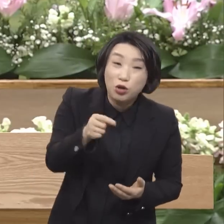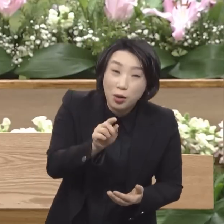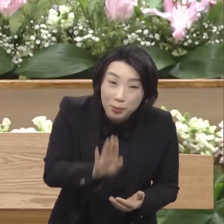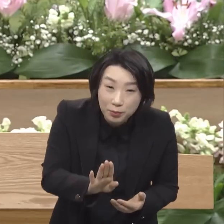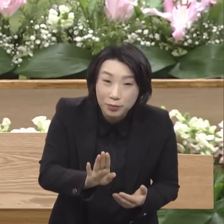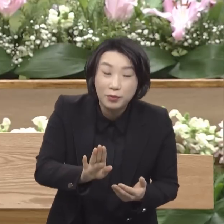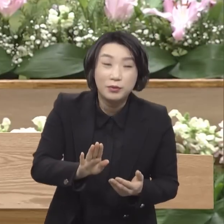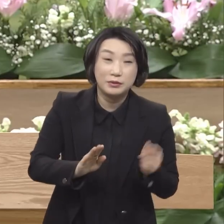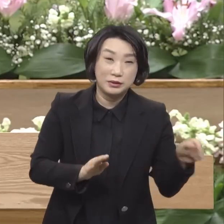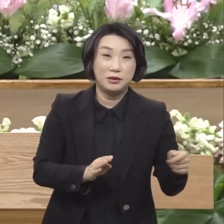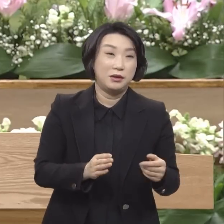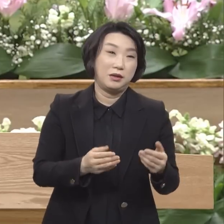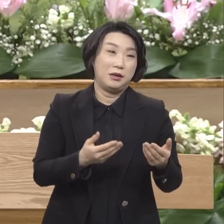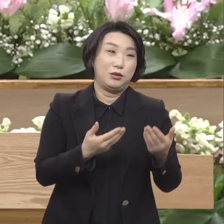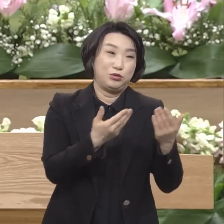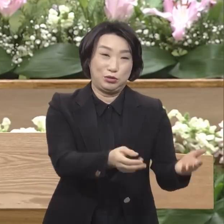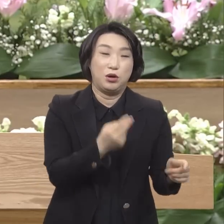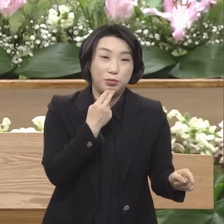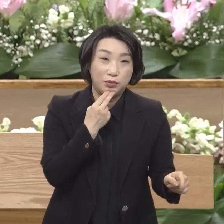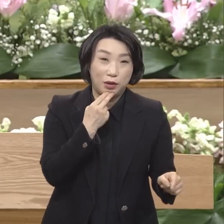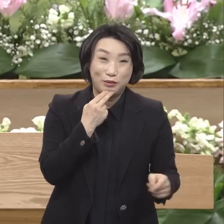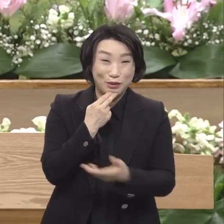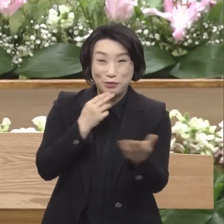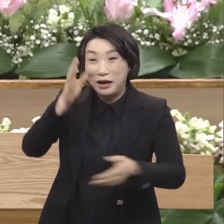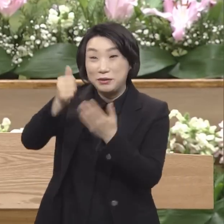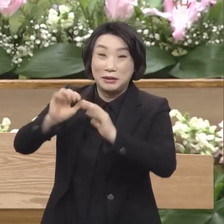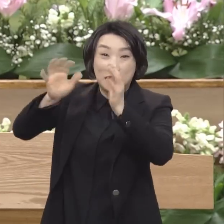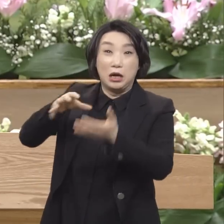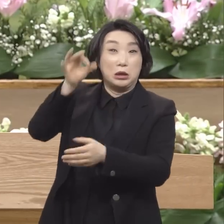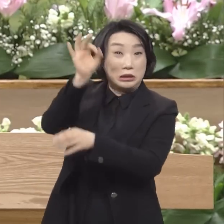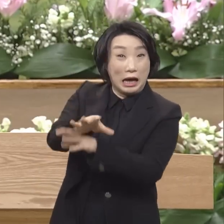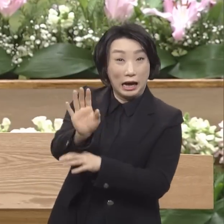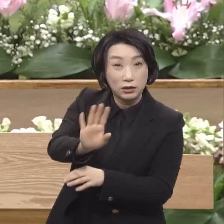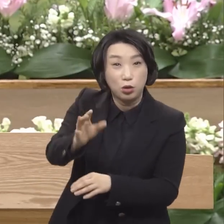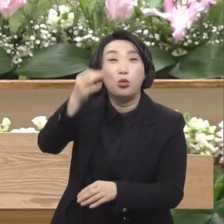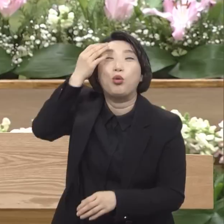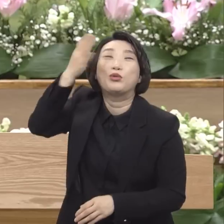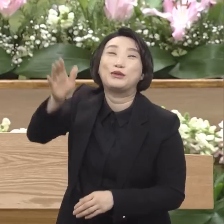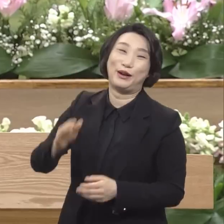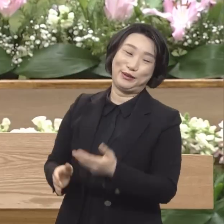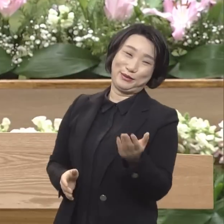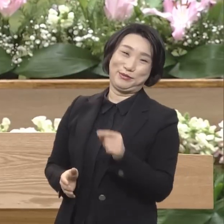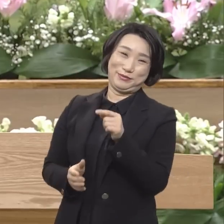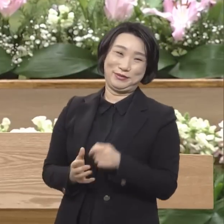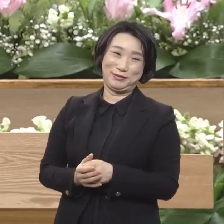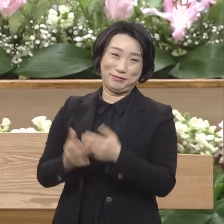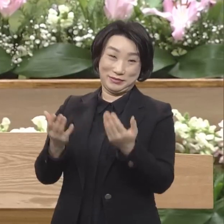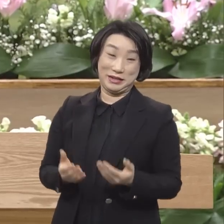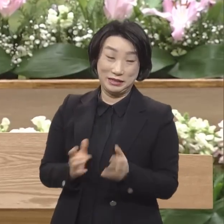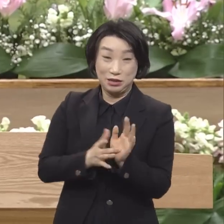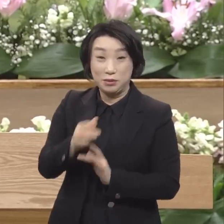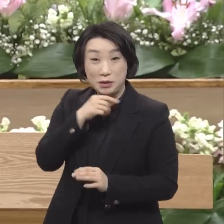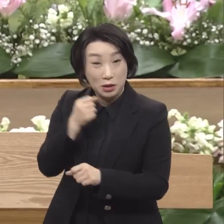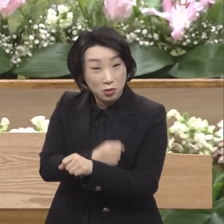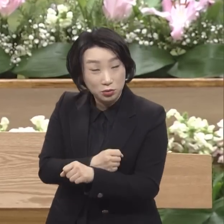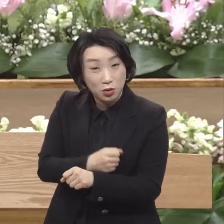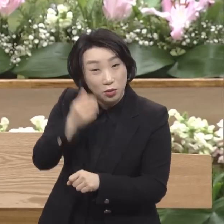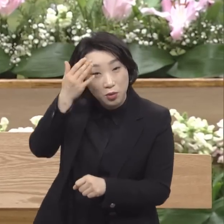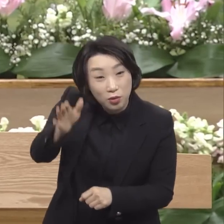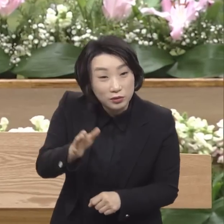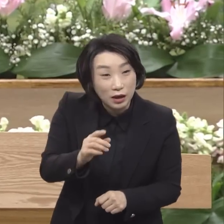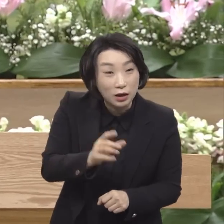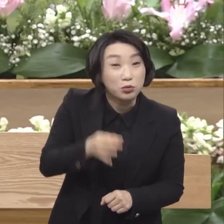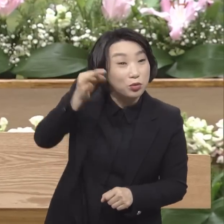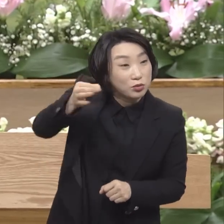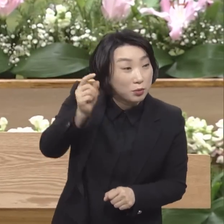하나님의 나라는 절대로 돈 주고 사는 게 아니라 공짜로 받습니다. 예수 피의 공로